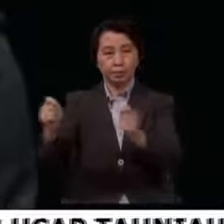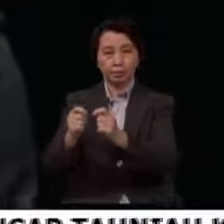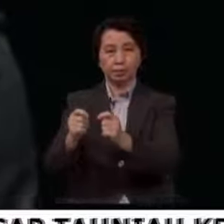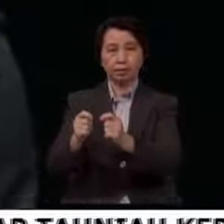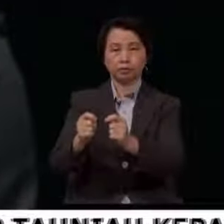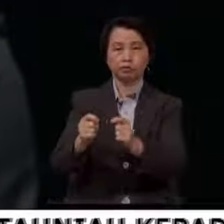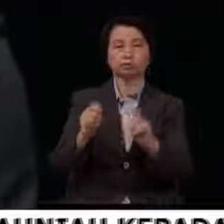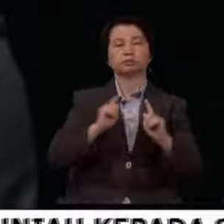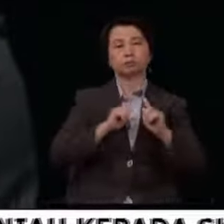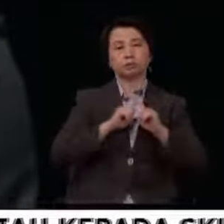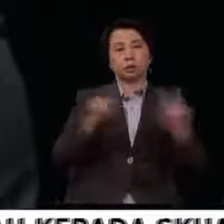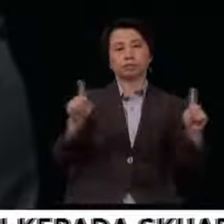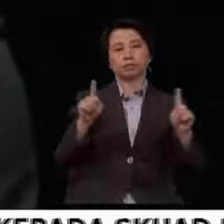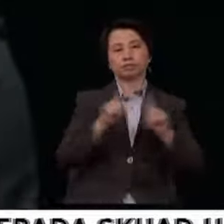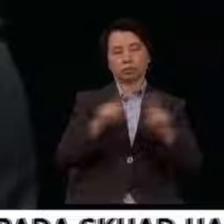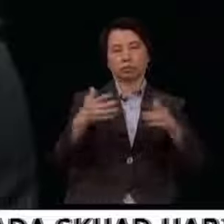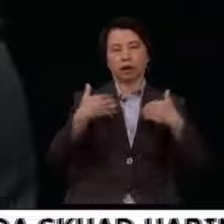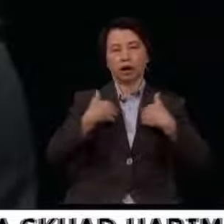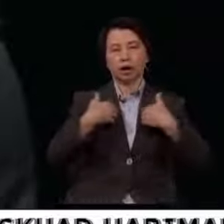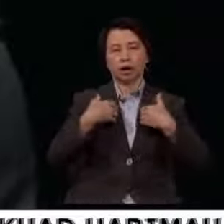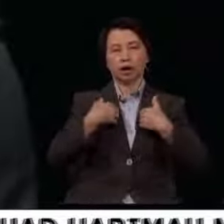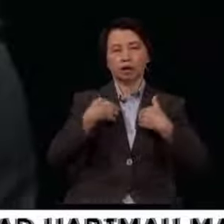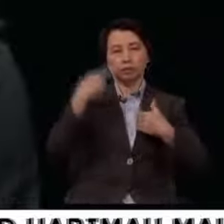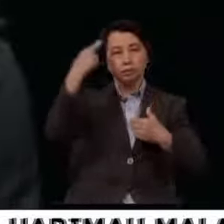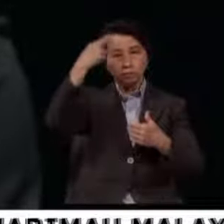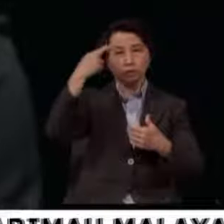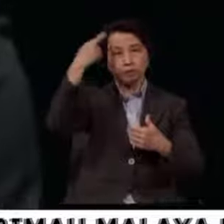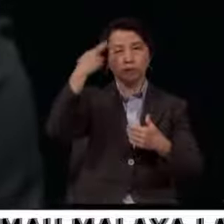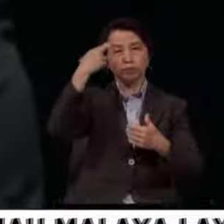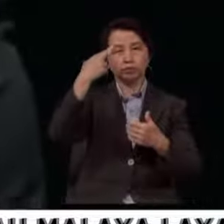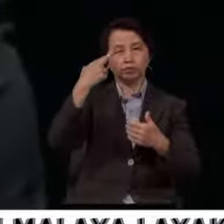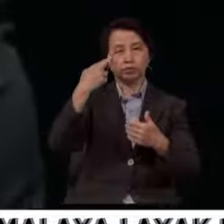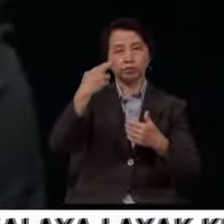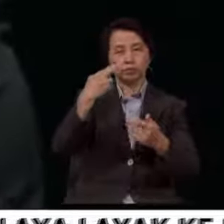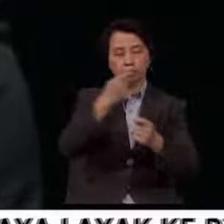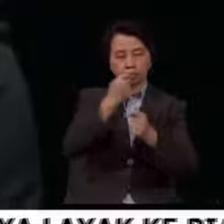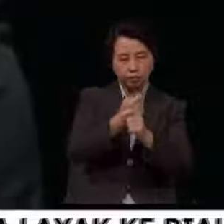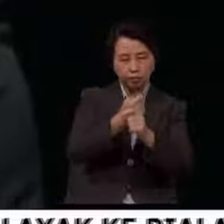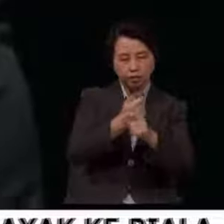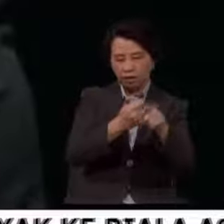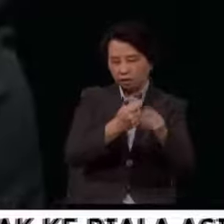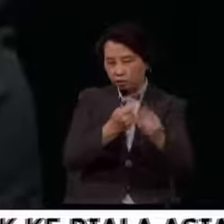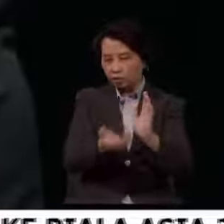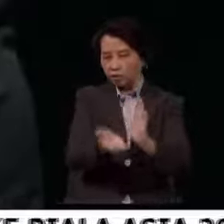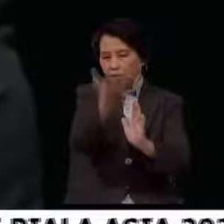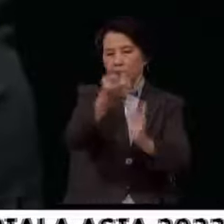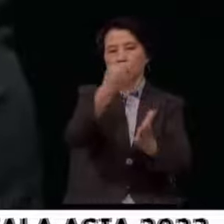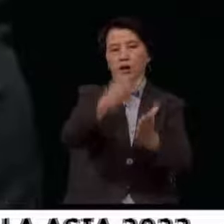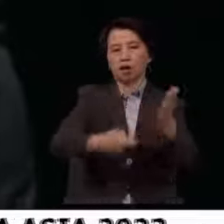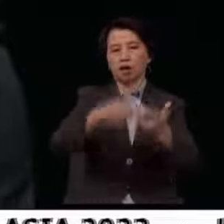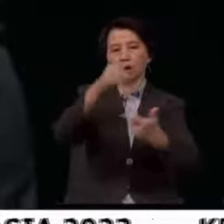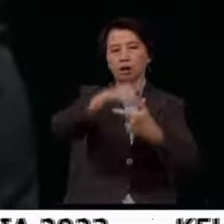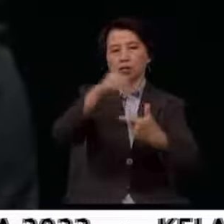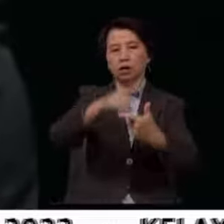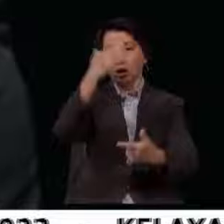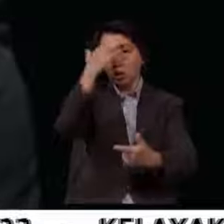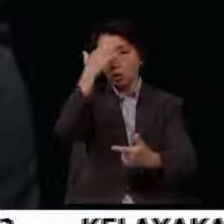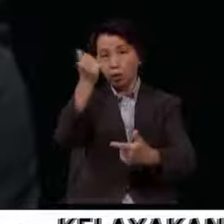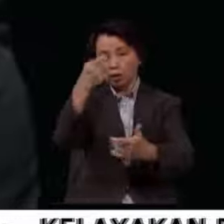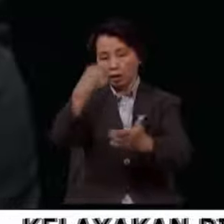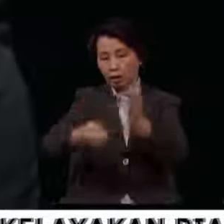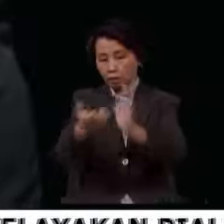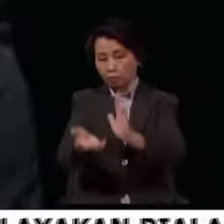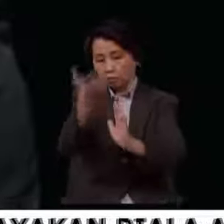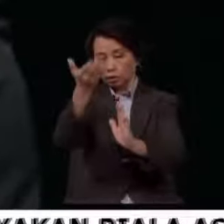tadi kita akui ada begitulah kita buat pencegahan jadi faktor kenaikan harga